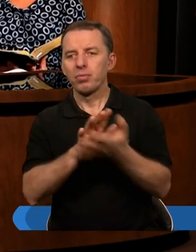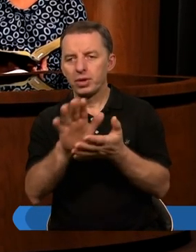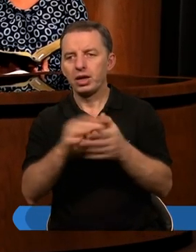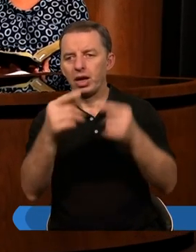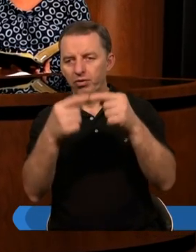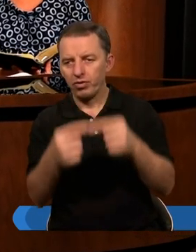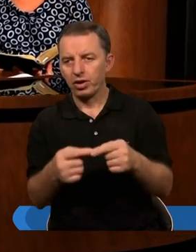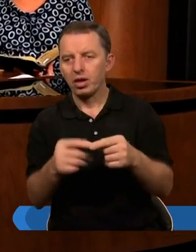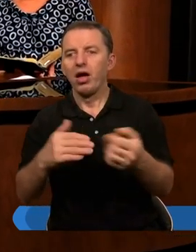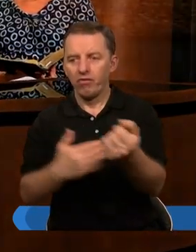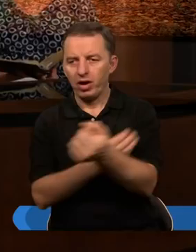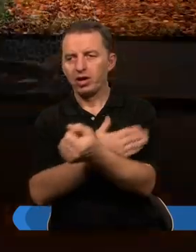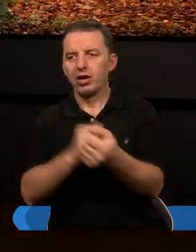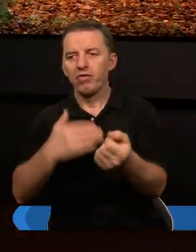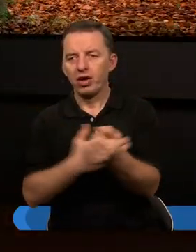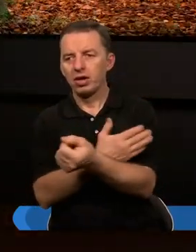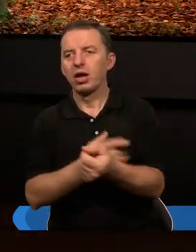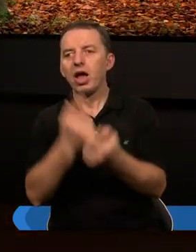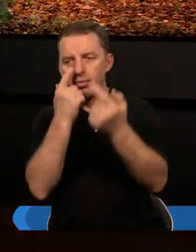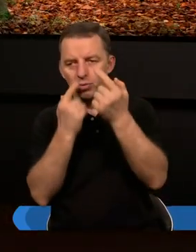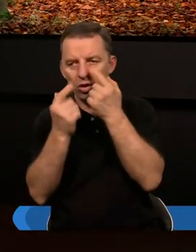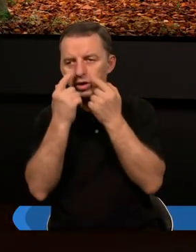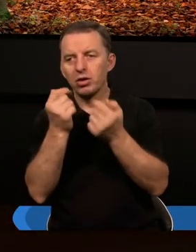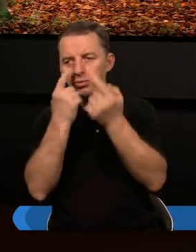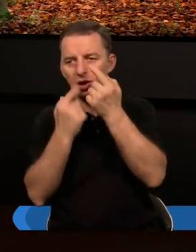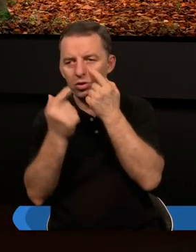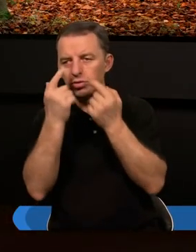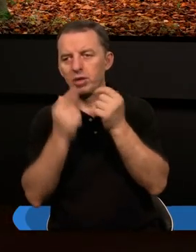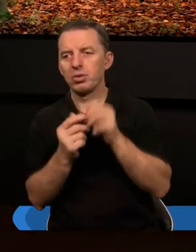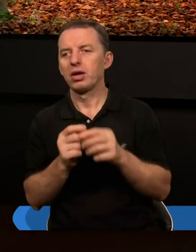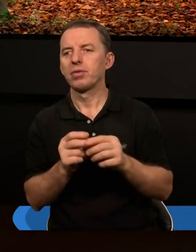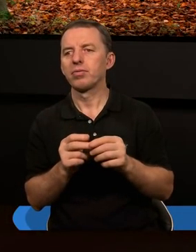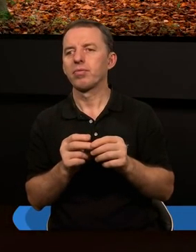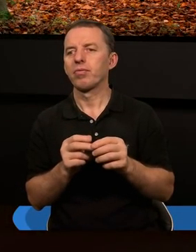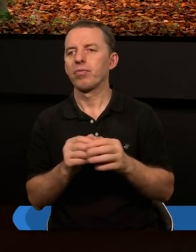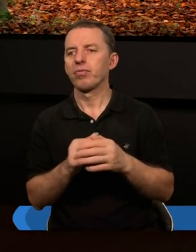Piętnasty werset. Weselcie się z weselącymi, się płaczcie z płaczącymi.